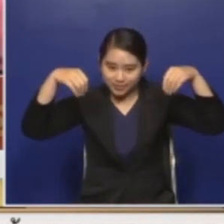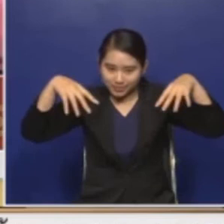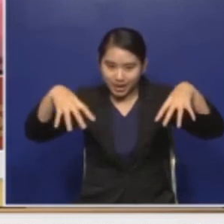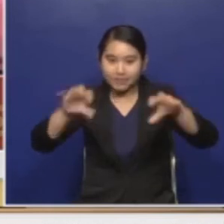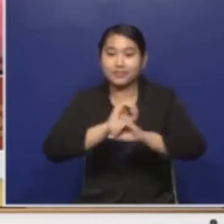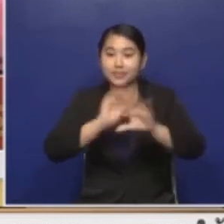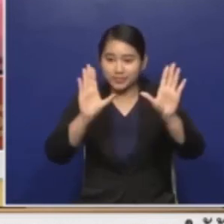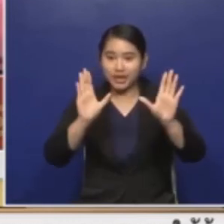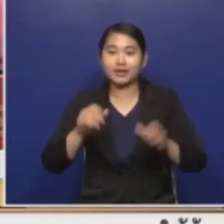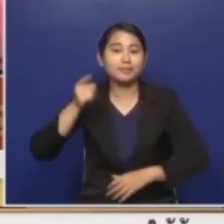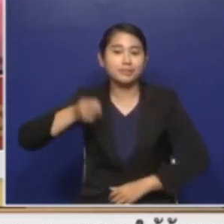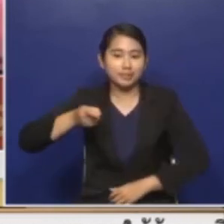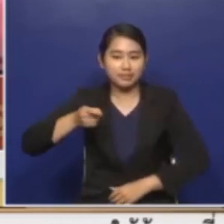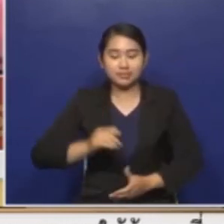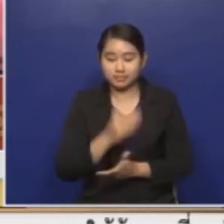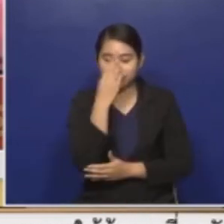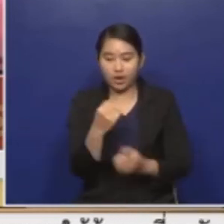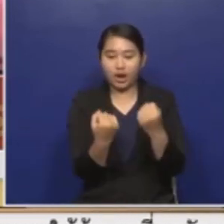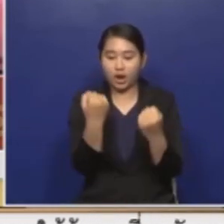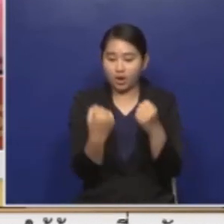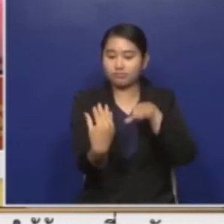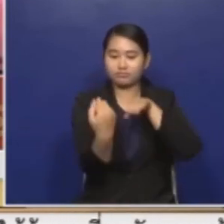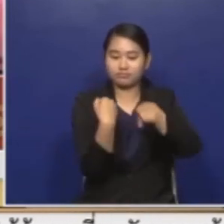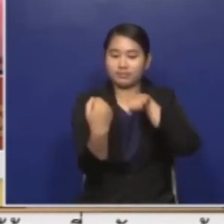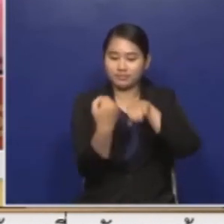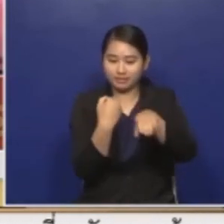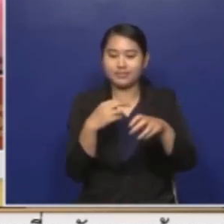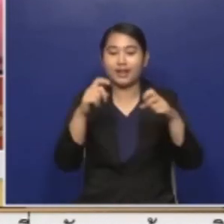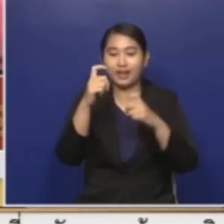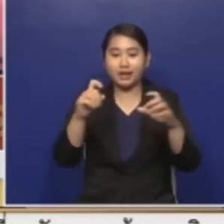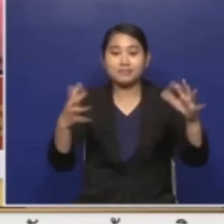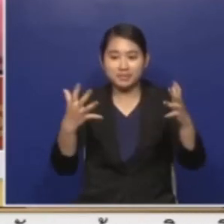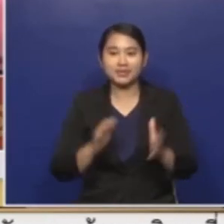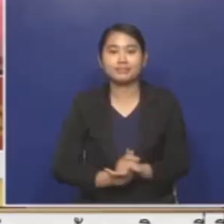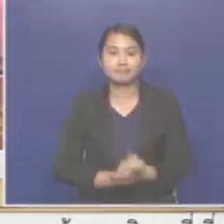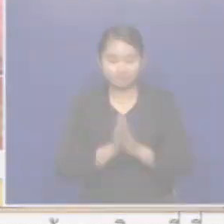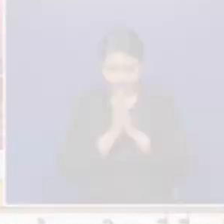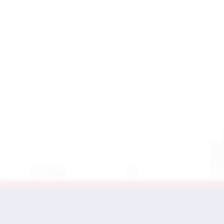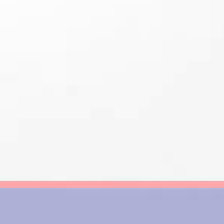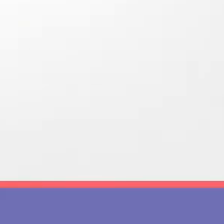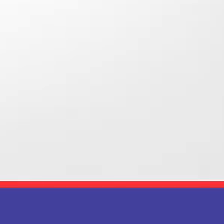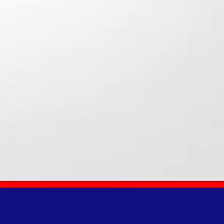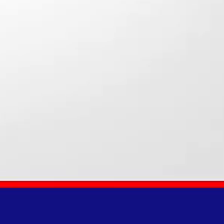เพื่อความปลอดภัยในการใช้รถใช้ถนนของพี่น้องประชาชนต่อไปกับขอบพระคุณอย่างสูงครับ